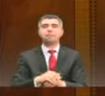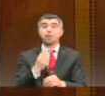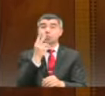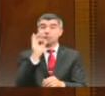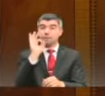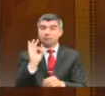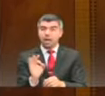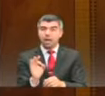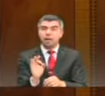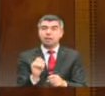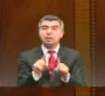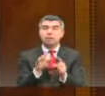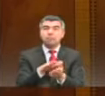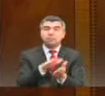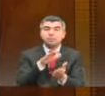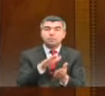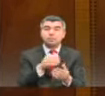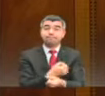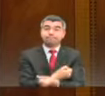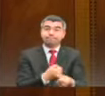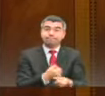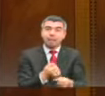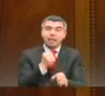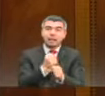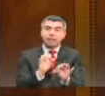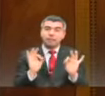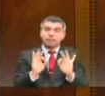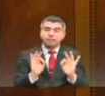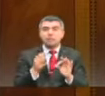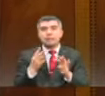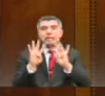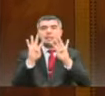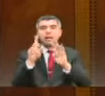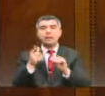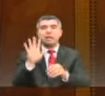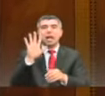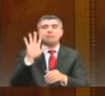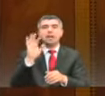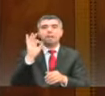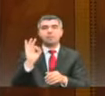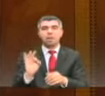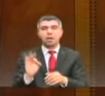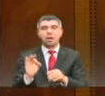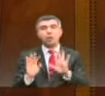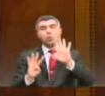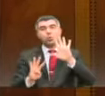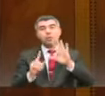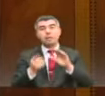2%، ونسبة البطالة في حدود 8.5% وهي حالياً